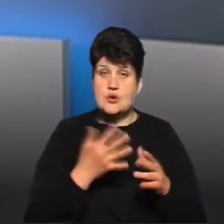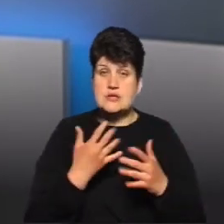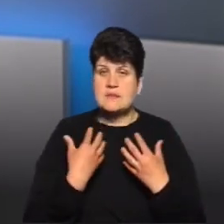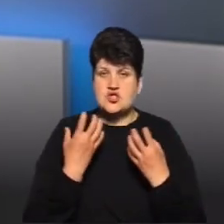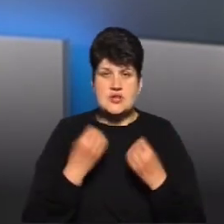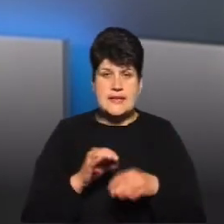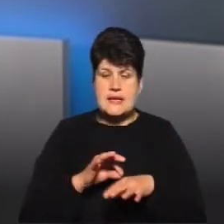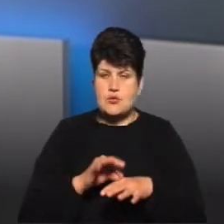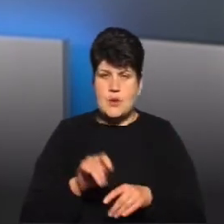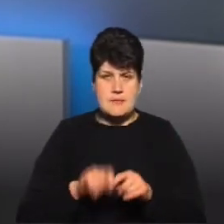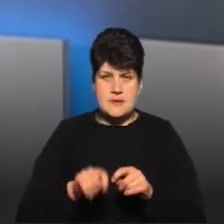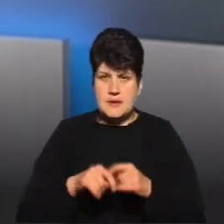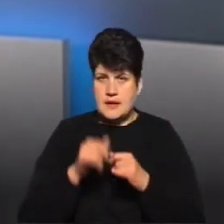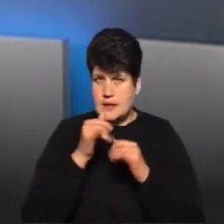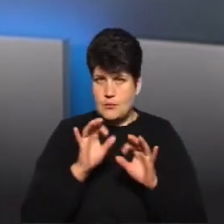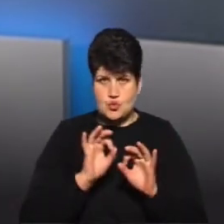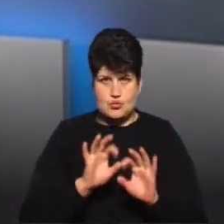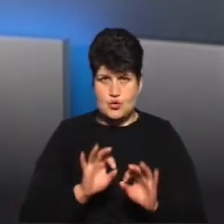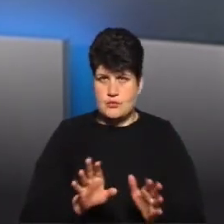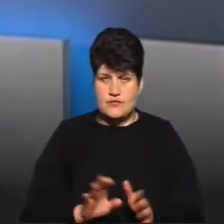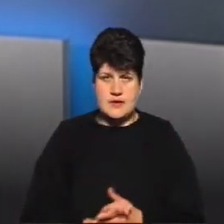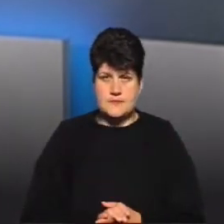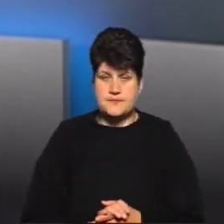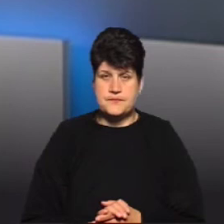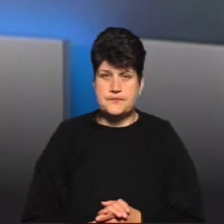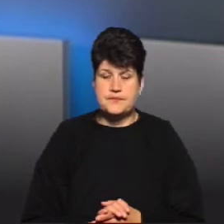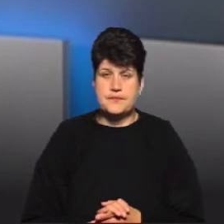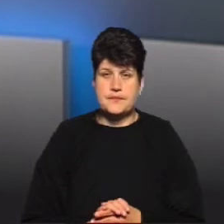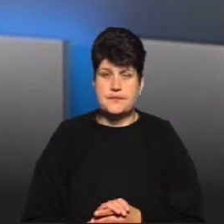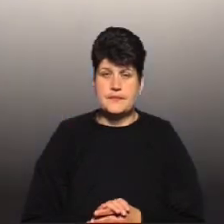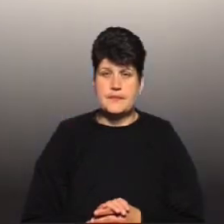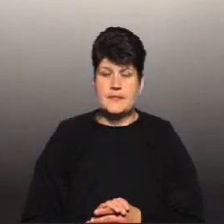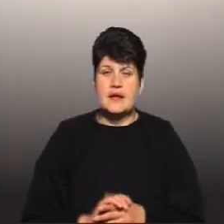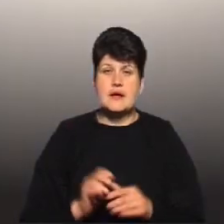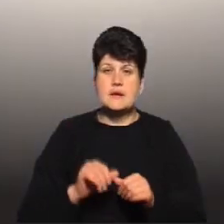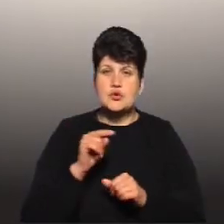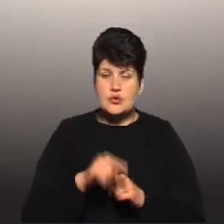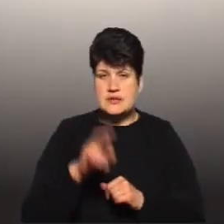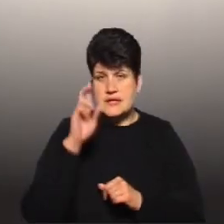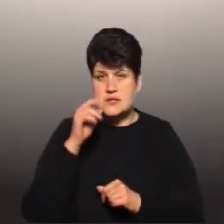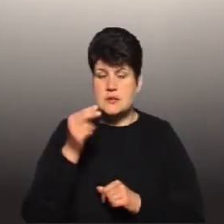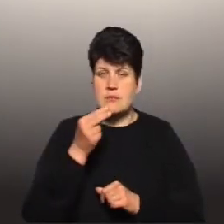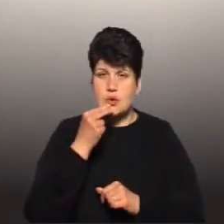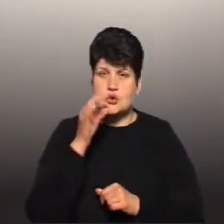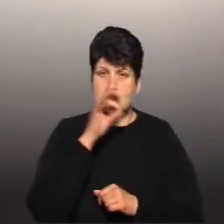не можемо прокоментувати. Знаєте, там, крім цього іншого, Держпродспоживслужба